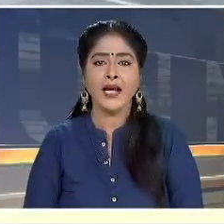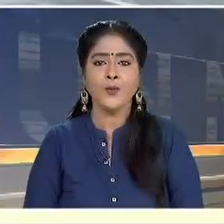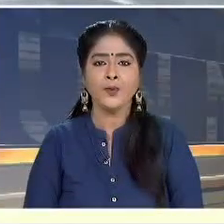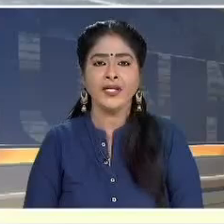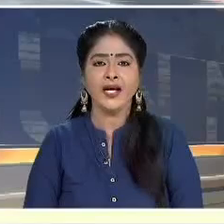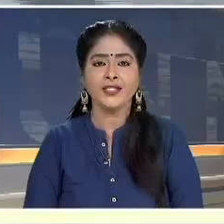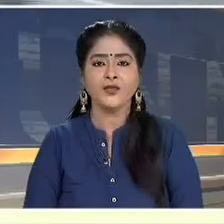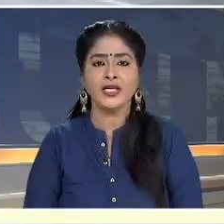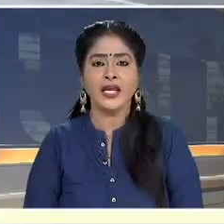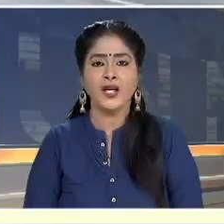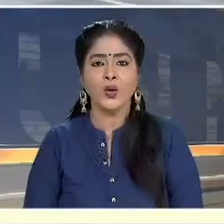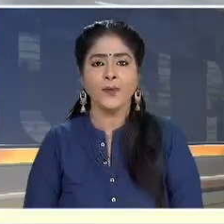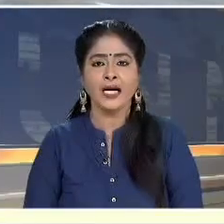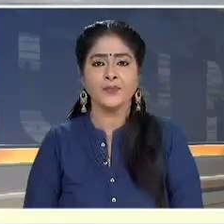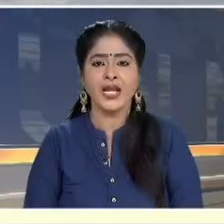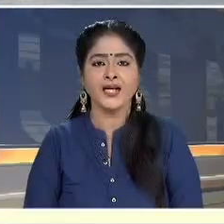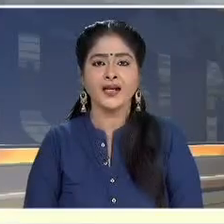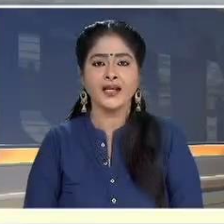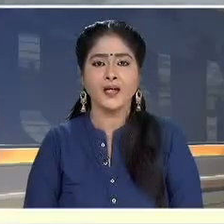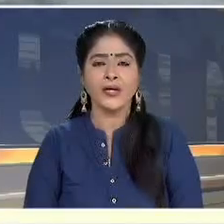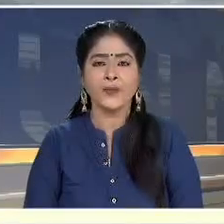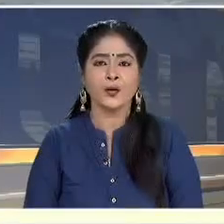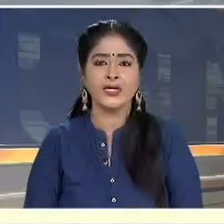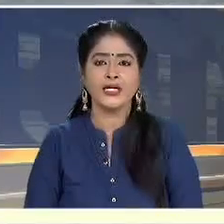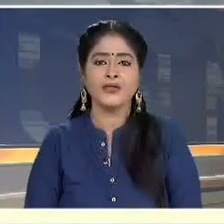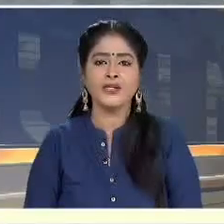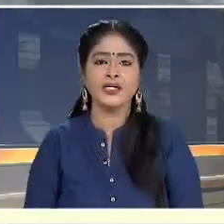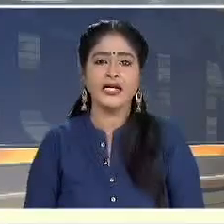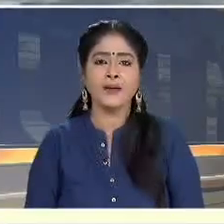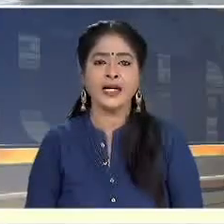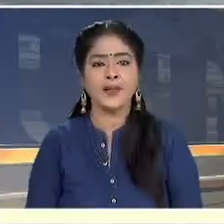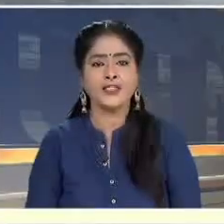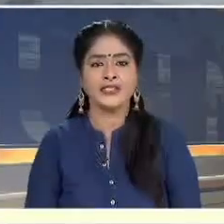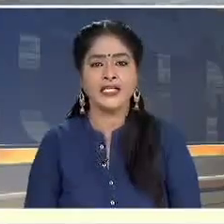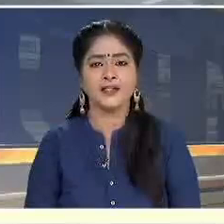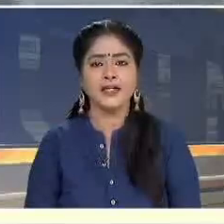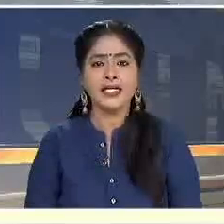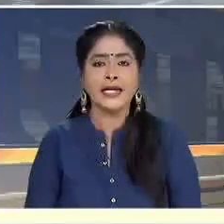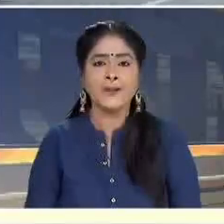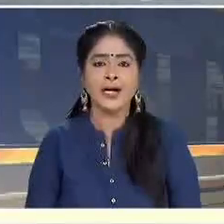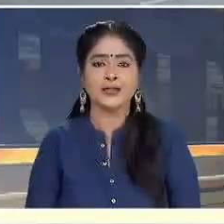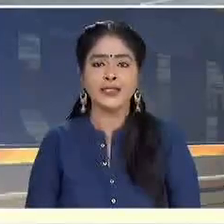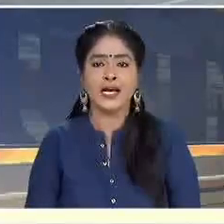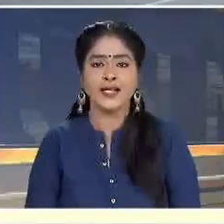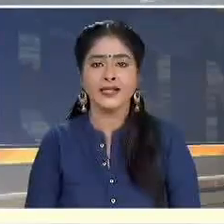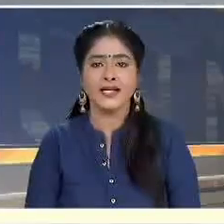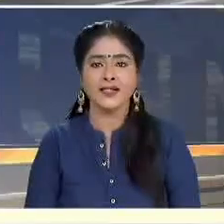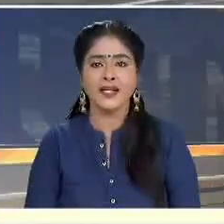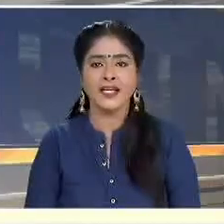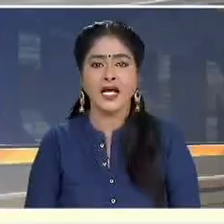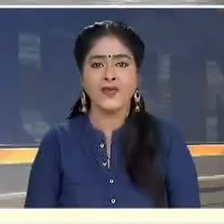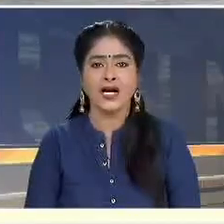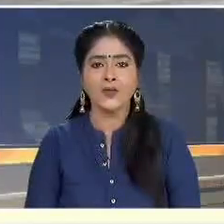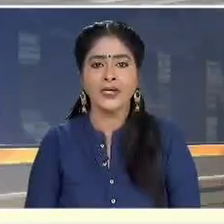சென்னையில் மயிலாப்பூர், மெரினா, திருவல்லிக்கேணி, நுங்கம்பாக்கம், தியாகராய நகர் உள்ளிட்ட பகுதிகளில் விட்டுவிட்டு கனமழை பெய்து வருகிறது. கிளாம்பாக்கத்தில் சாலையில்